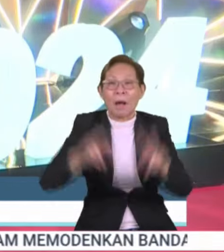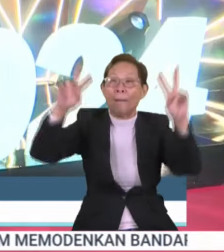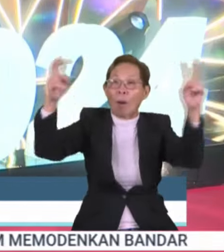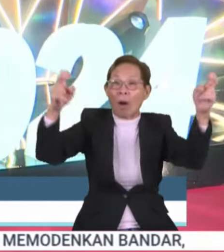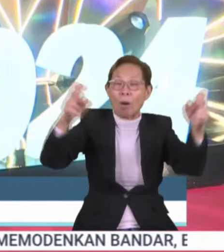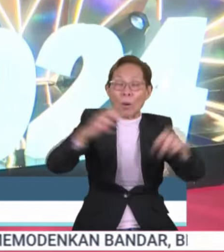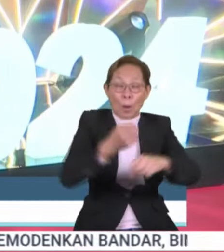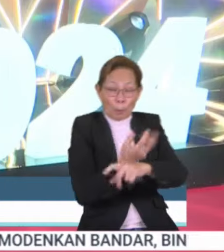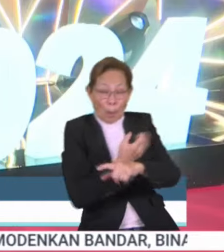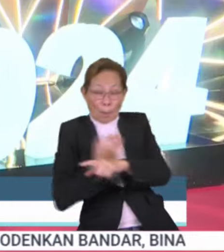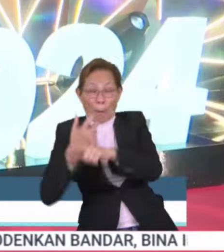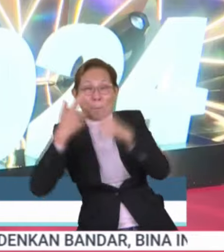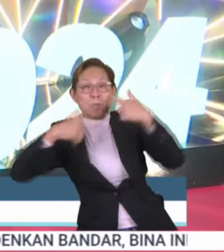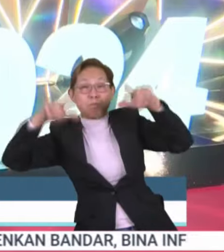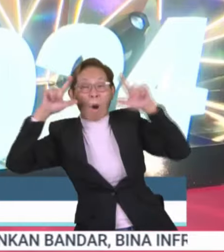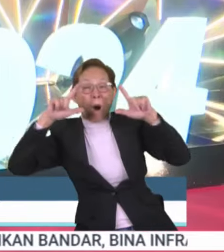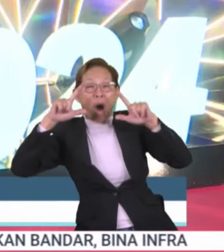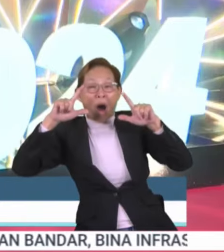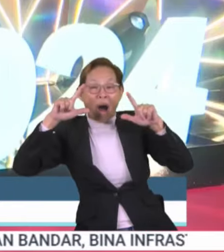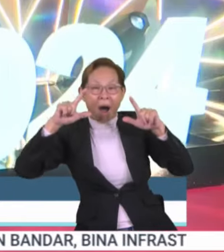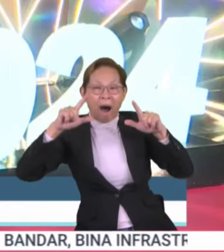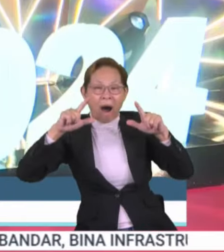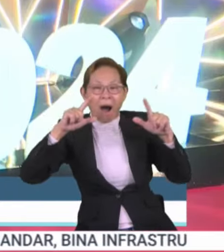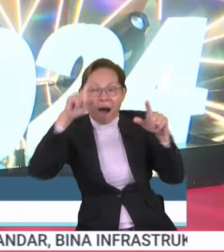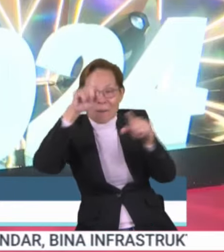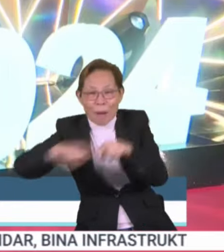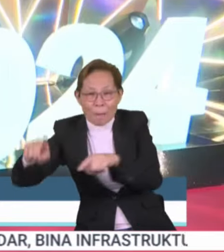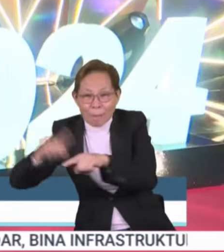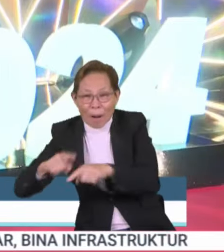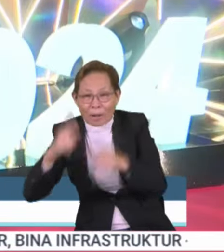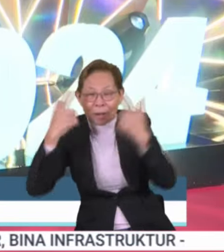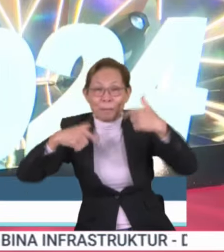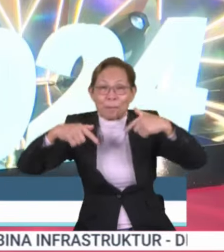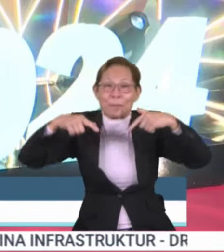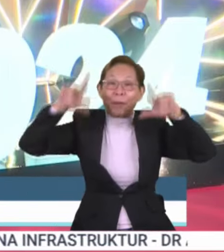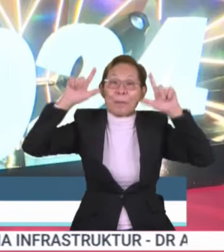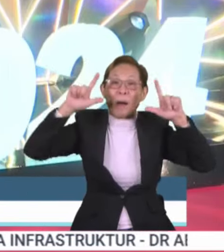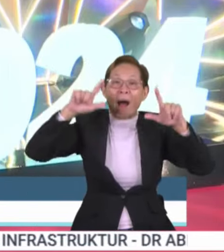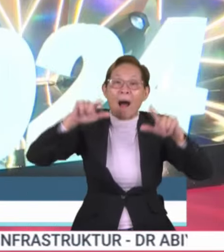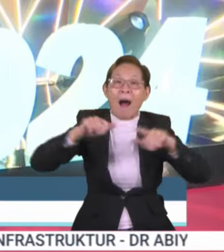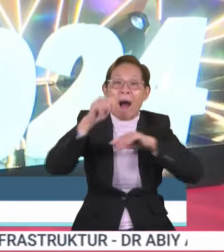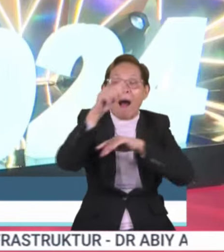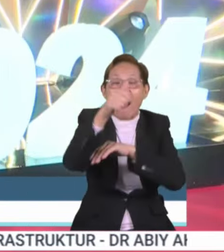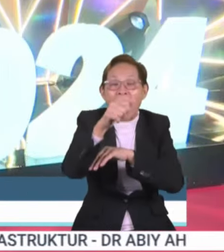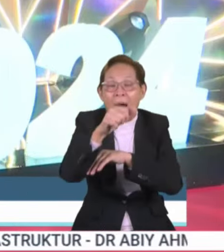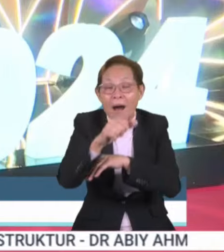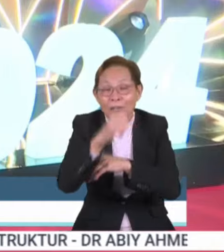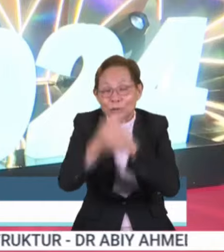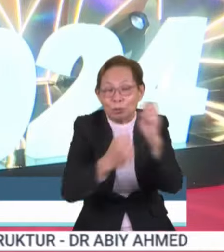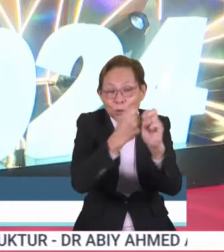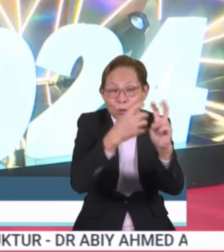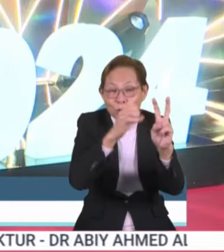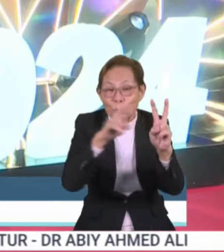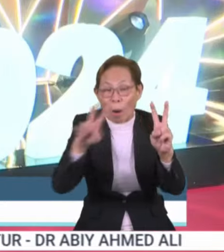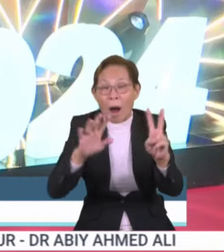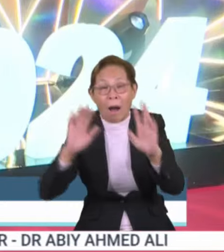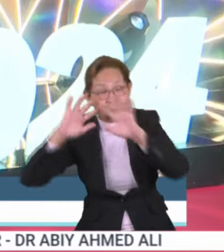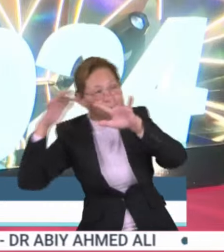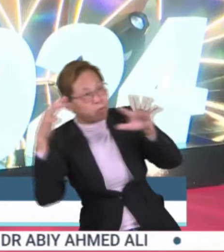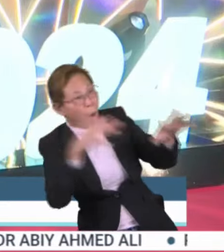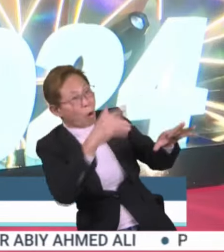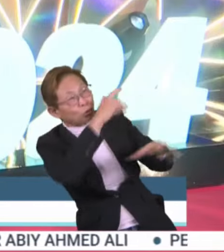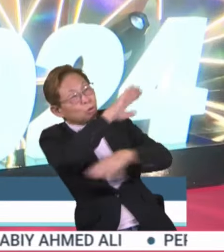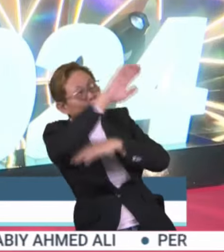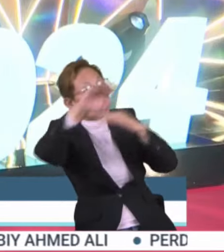bertemakan Kilauan Prestij Citra Kegemilangan ASA 2024. Kali ini tentunya bakal mencuri tumpuan